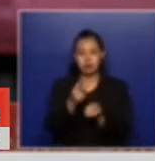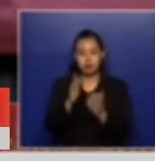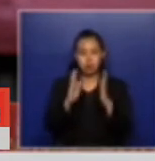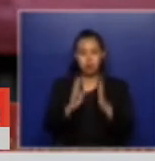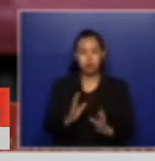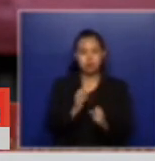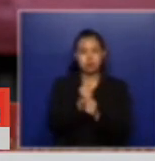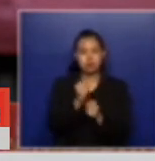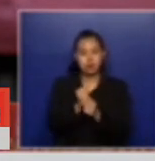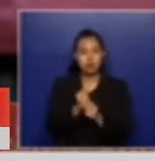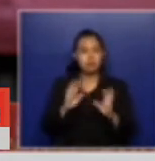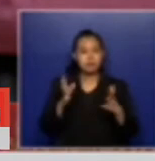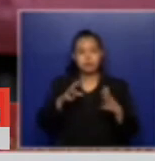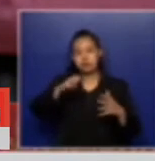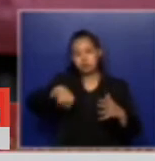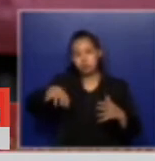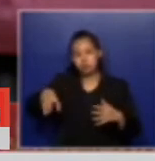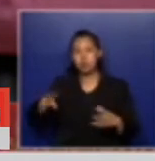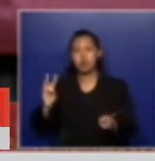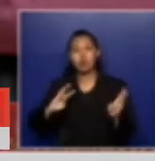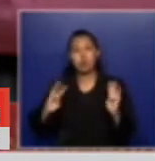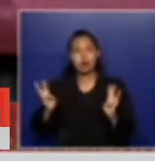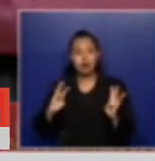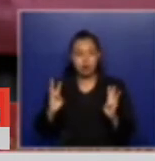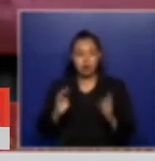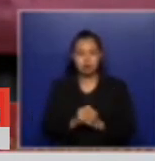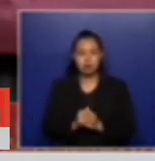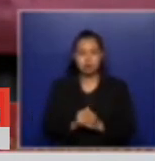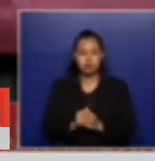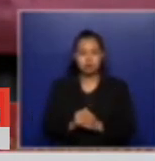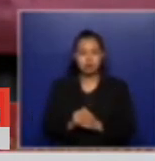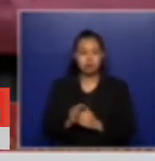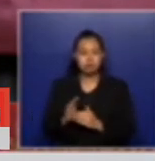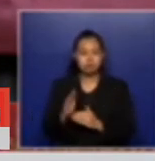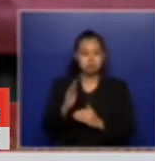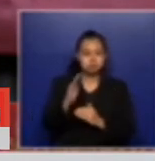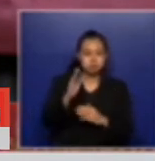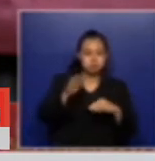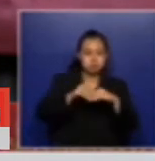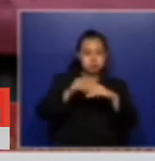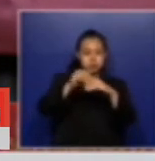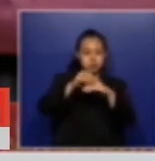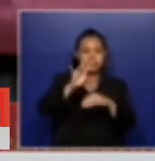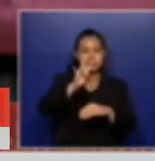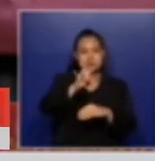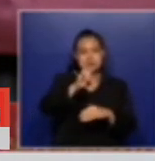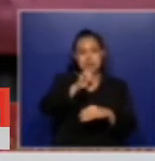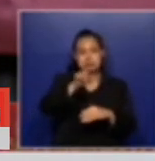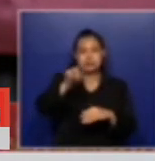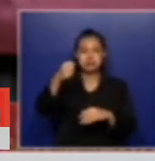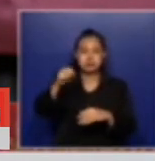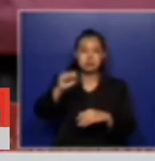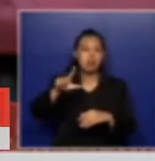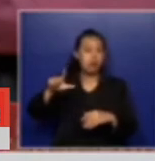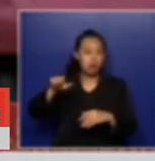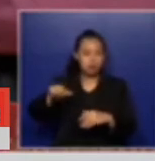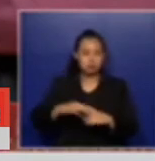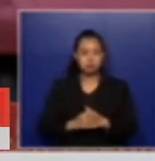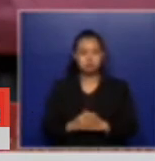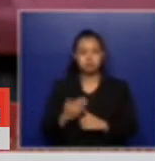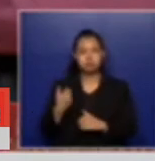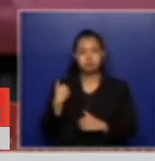ครับจะพุ่งสูงขึ้นถึง 7-10 ล้านคนตามที่เราทราบเป็นตัวเลขที่ประกาศออกมาต